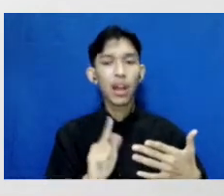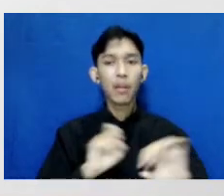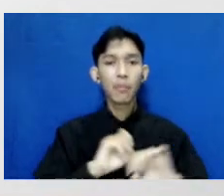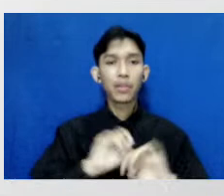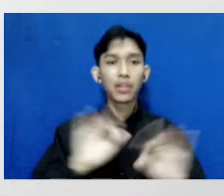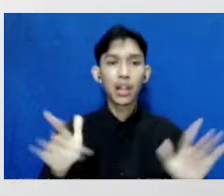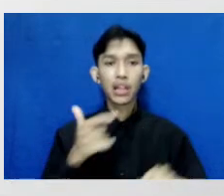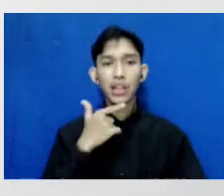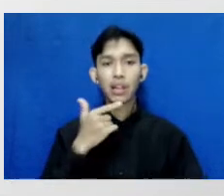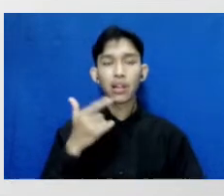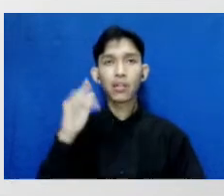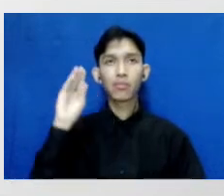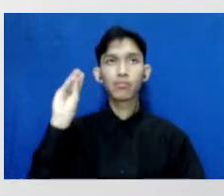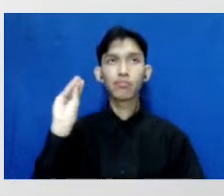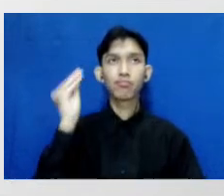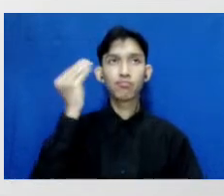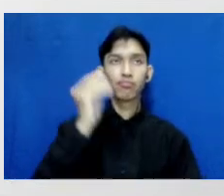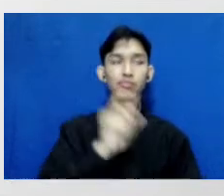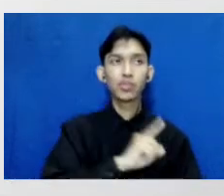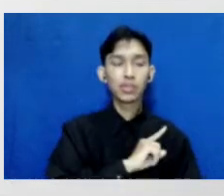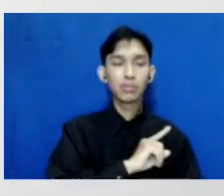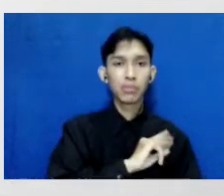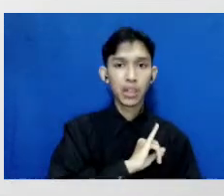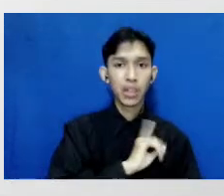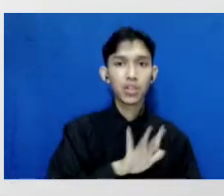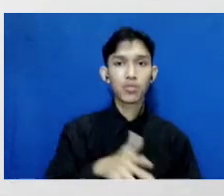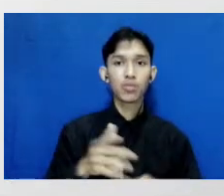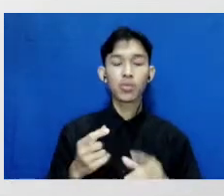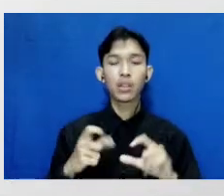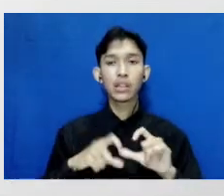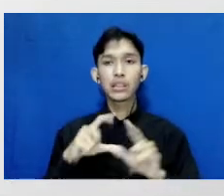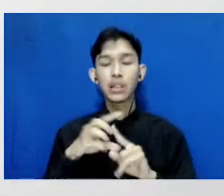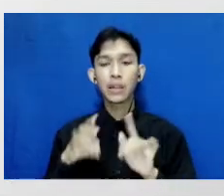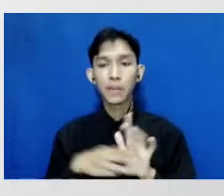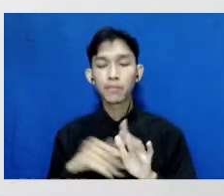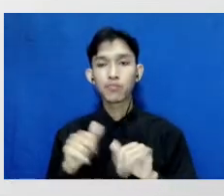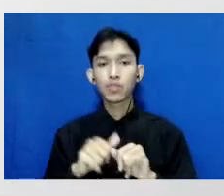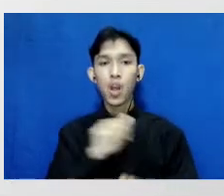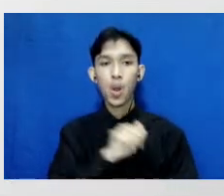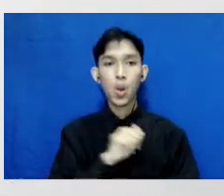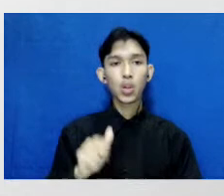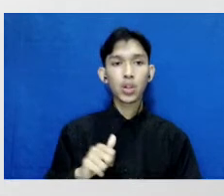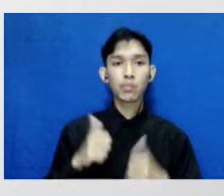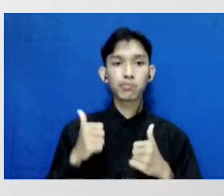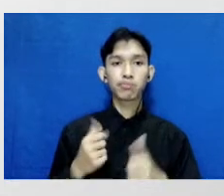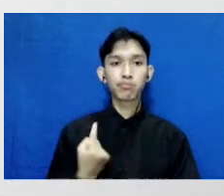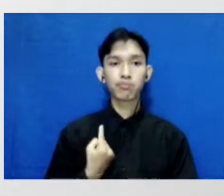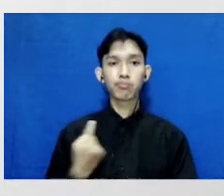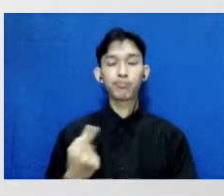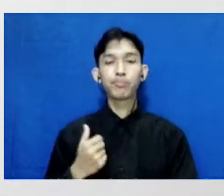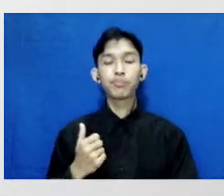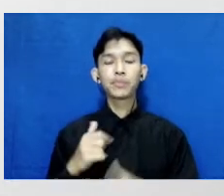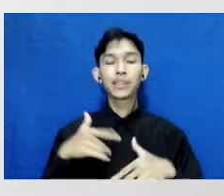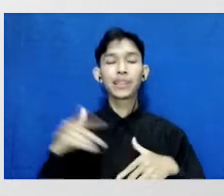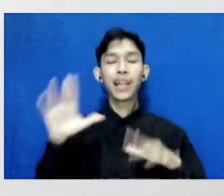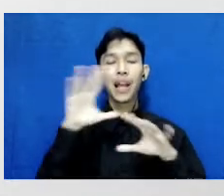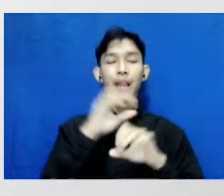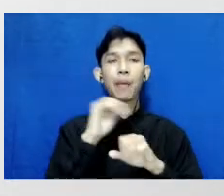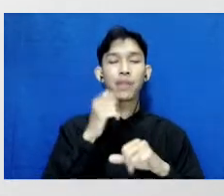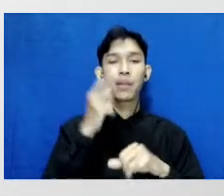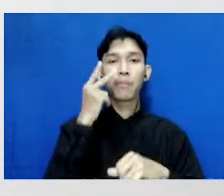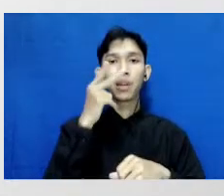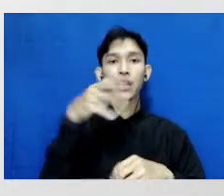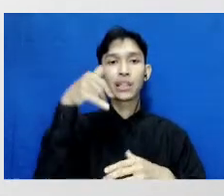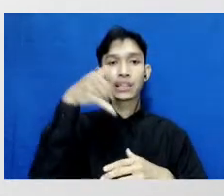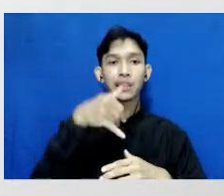mengenai kepemimpinan yang independen, sumber daya, dan anggota-anggota yang independen. Kami harapkan bisa melihat isinya supaya kami